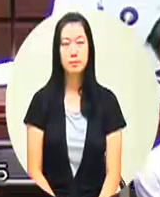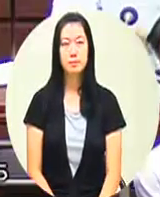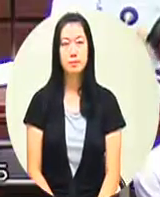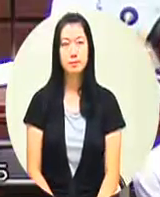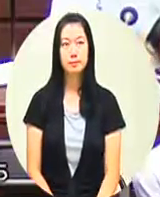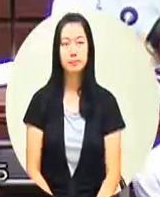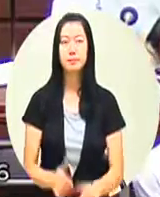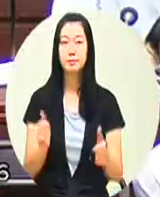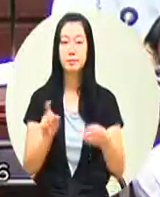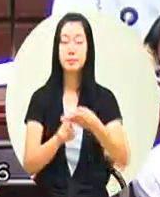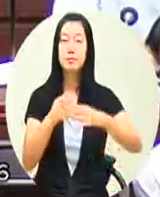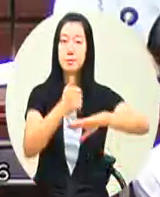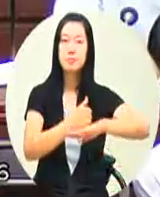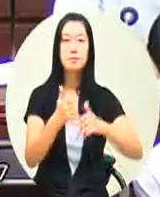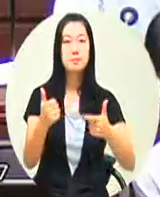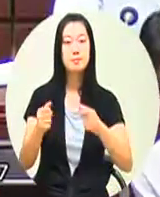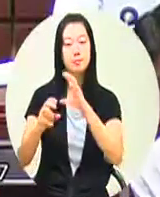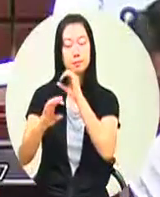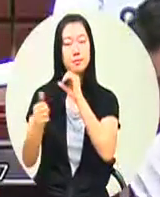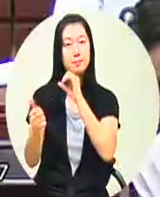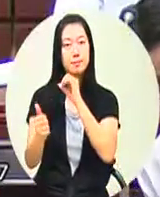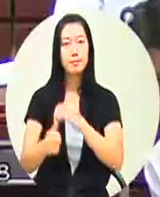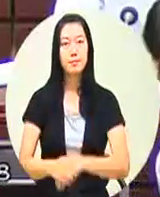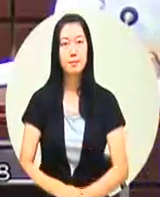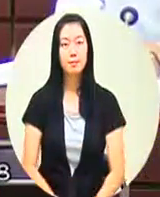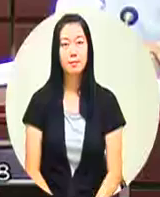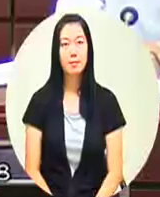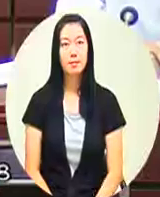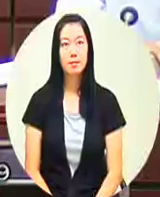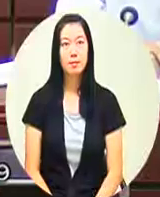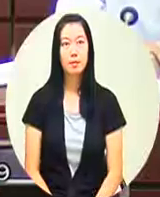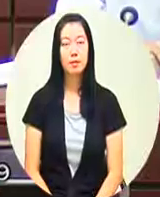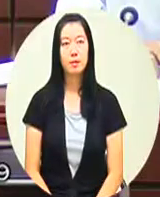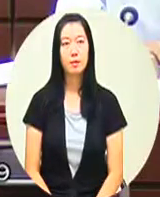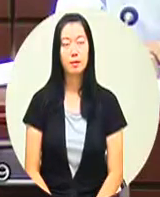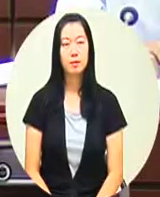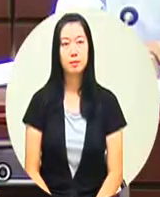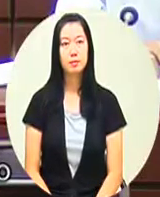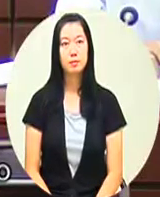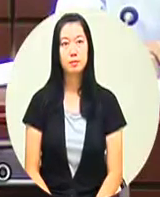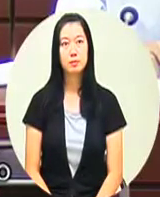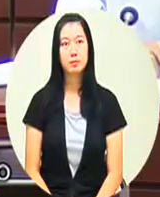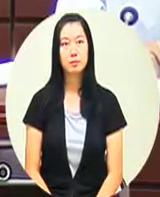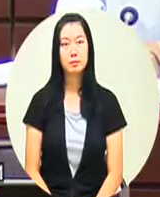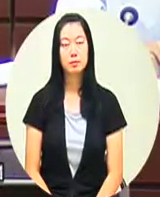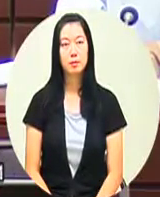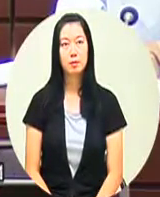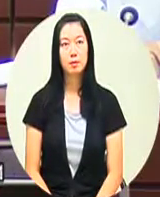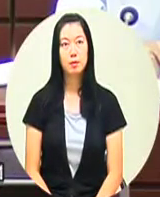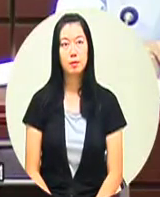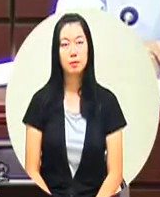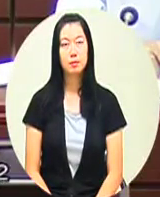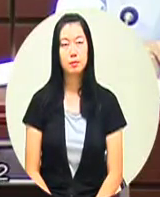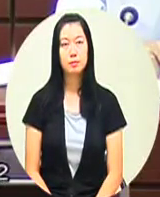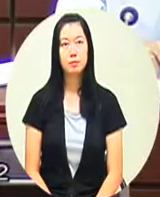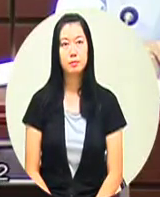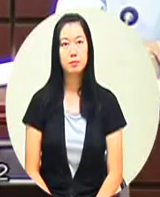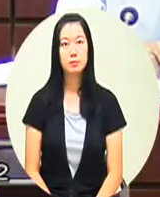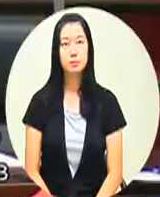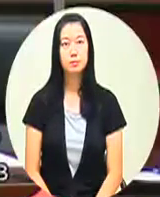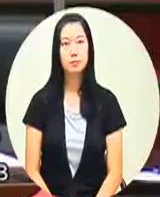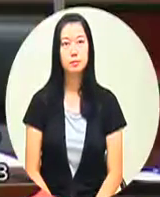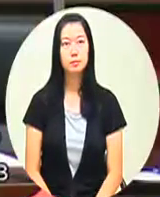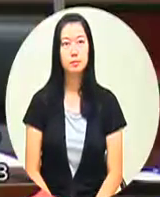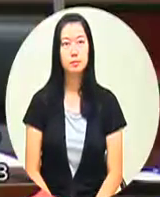好，谢谢主席，谢谢萧议员哈。那么我们， 蔡局长，等一下哈，主席，我问